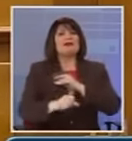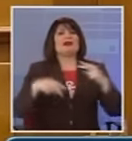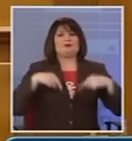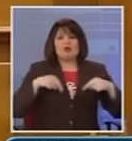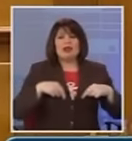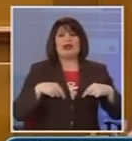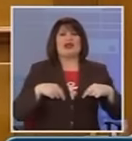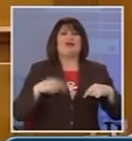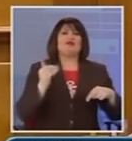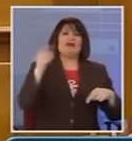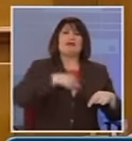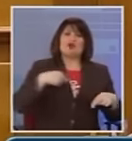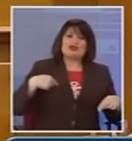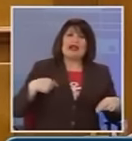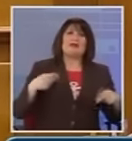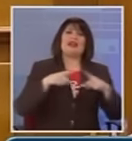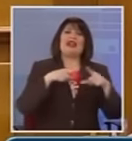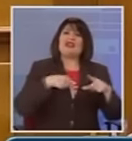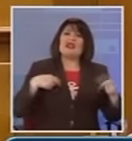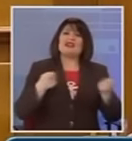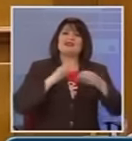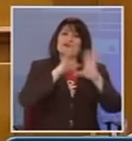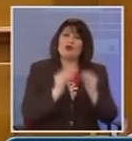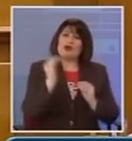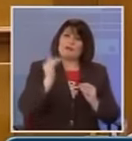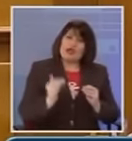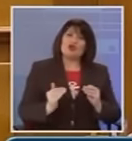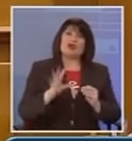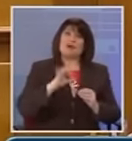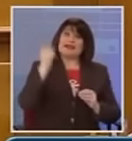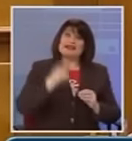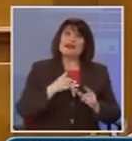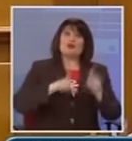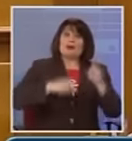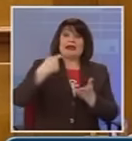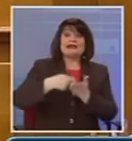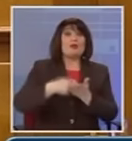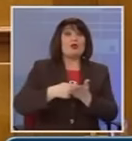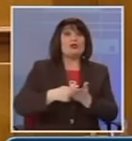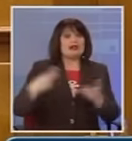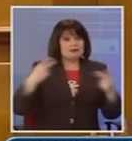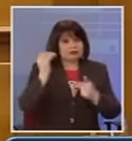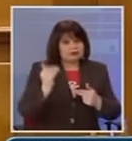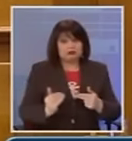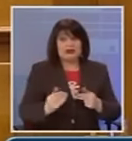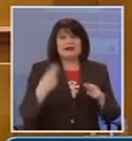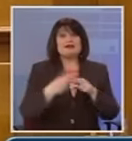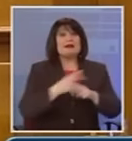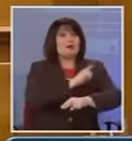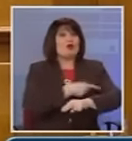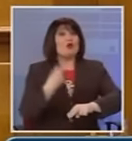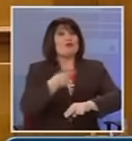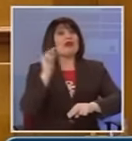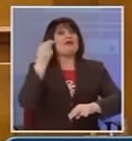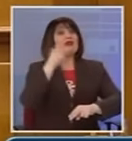Υπουργείων, υψηλόμαθμων στελεχών στη διοίκηση. Κάποιες μειώθηκαν και ως 50%. Και ακόμα μειώθηκαν σημαντικά και προνόμια των βουλευτών